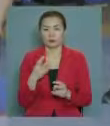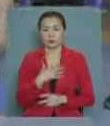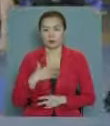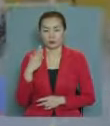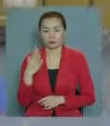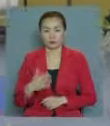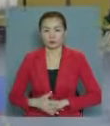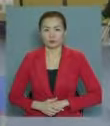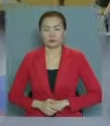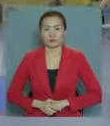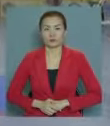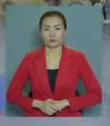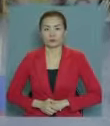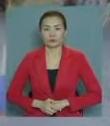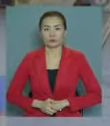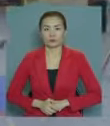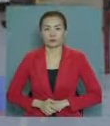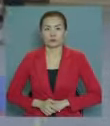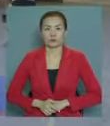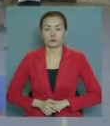дейді ұйымдастырушылар.